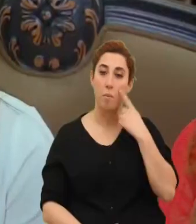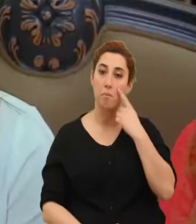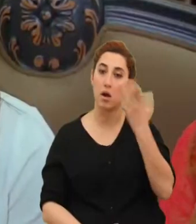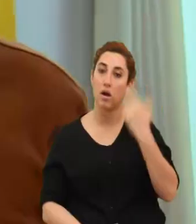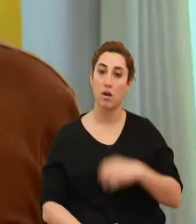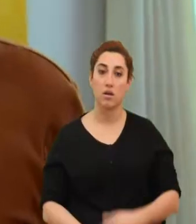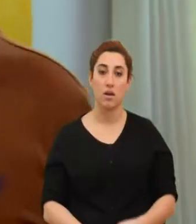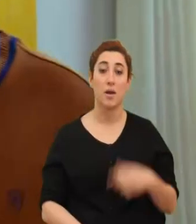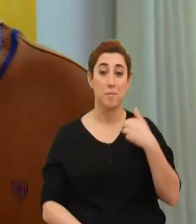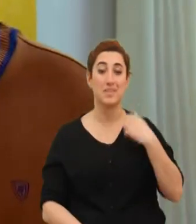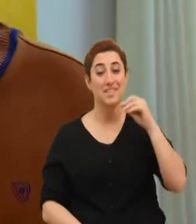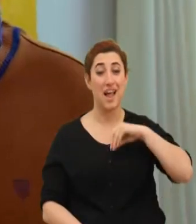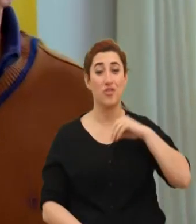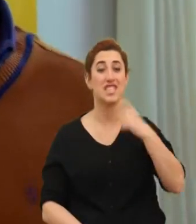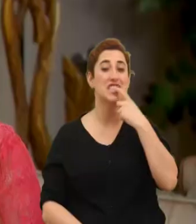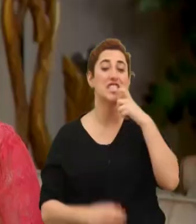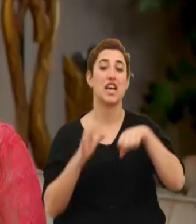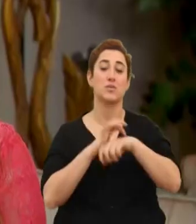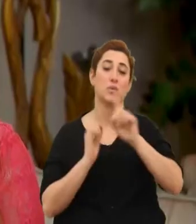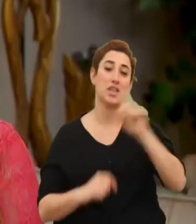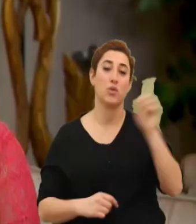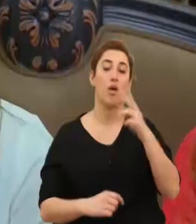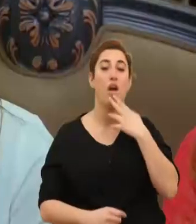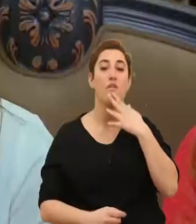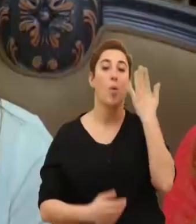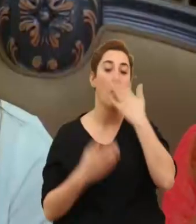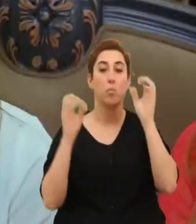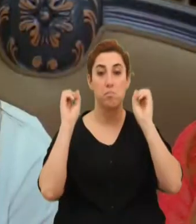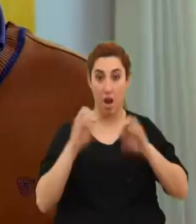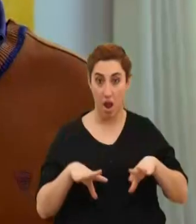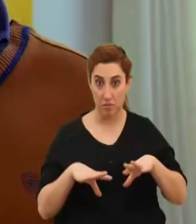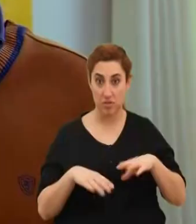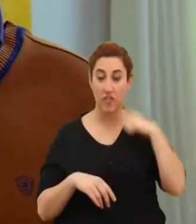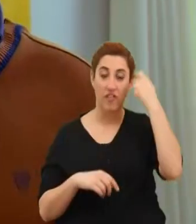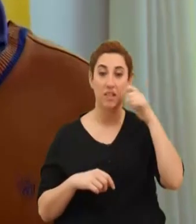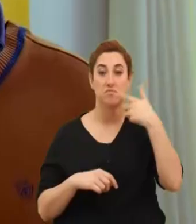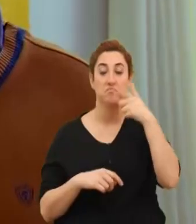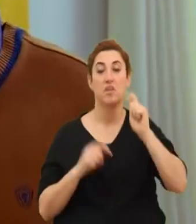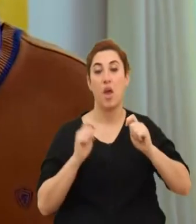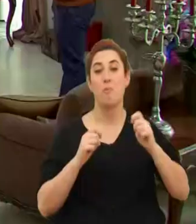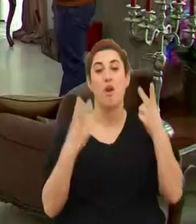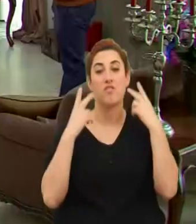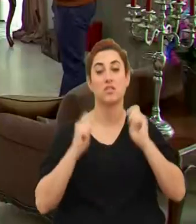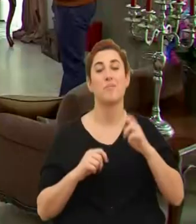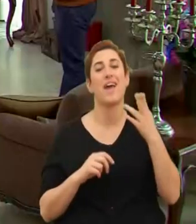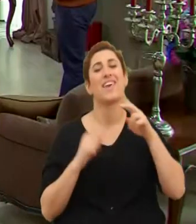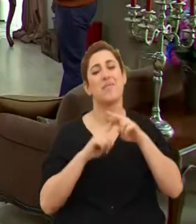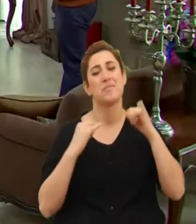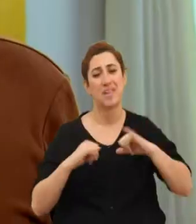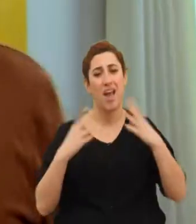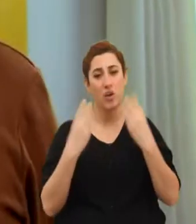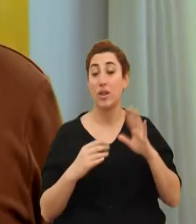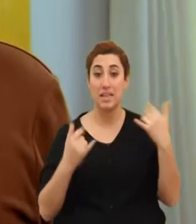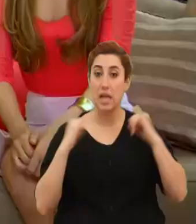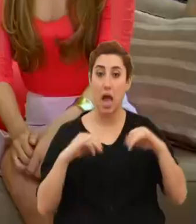Oraya bak ya. Biz zannediyoruz ki dişçilik okuyor. Hanımefendi okulu bırakmış, film çeviriyor, artistlik yapay. Ay Kemal'im